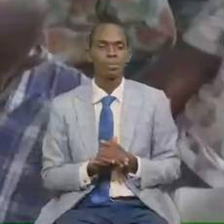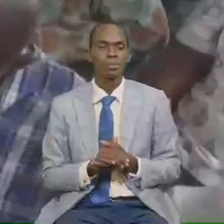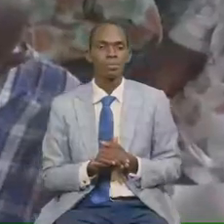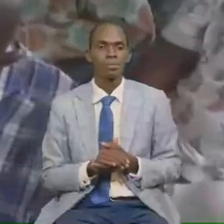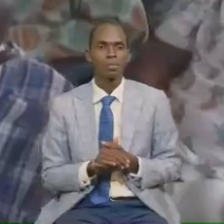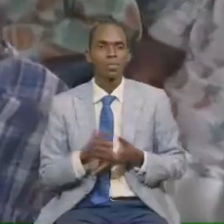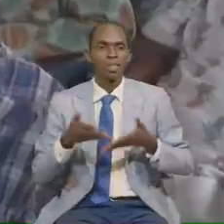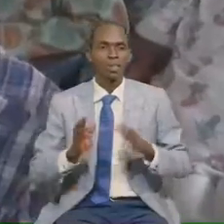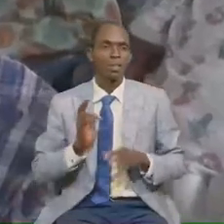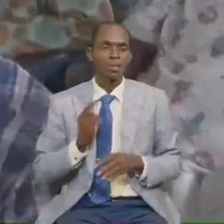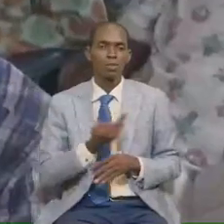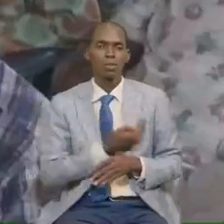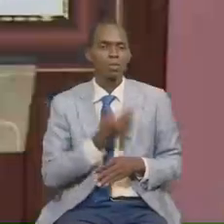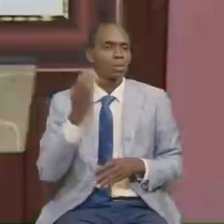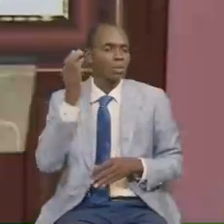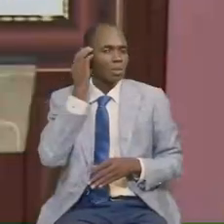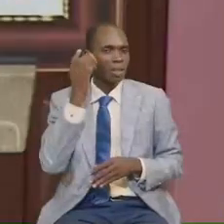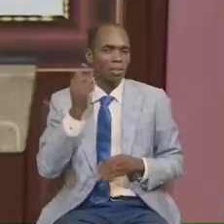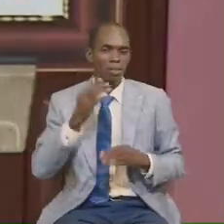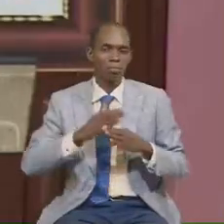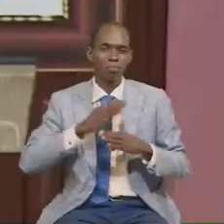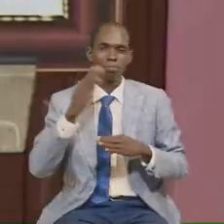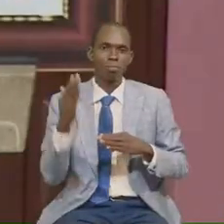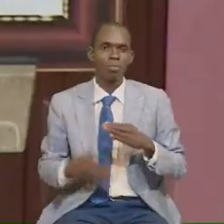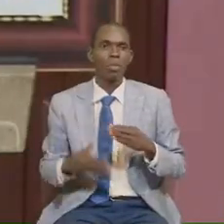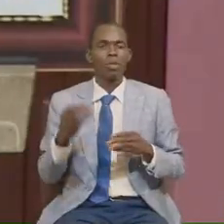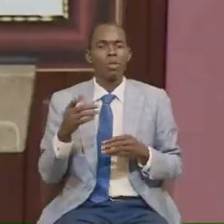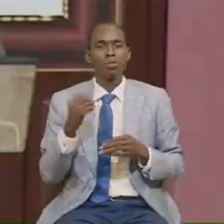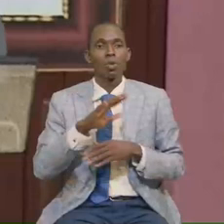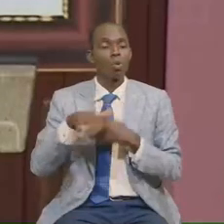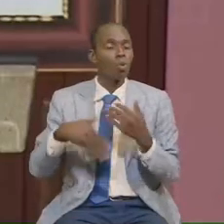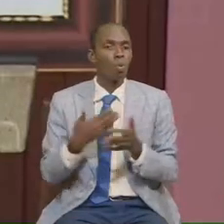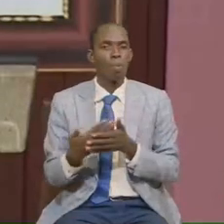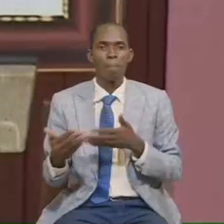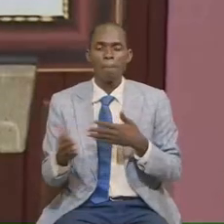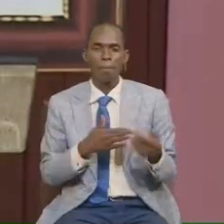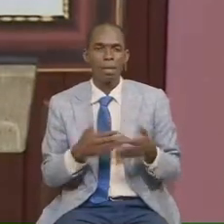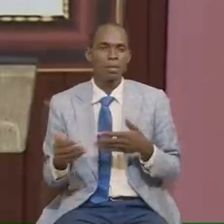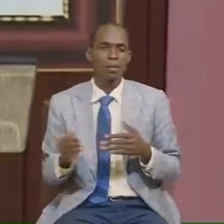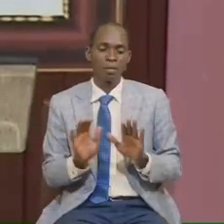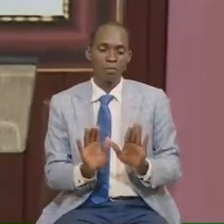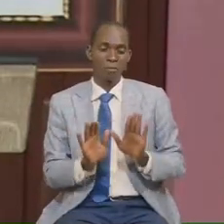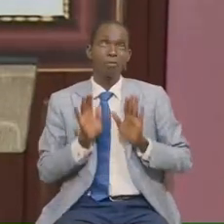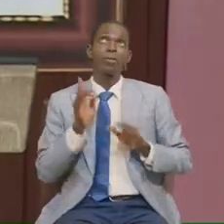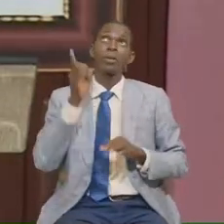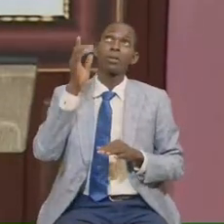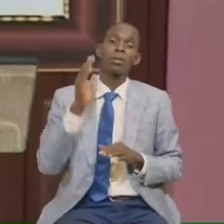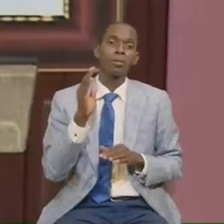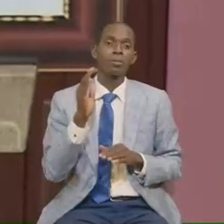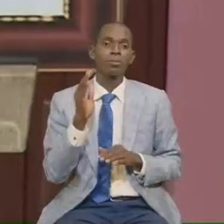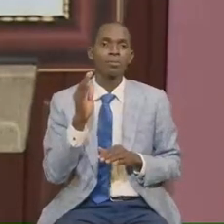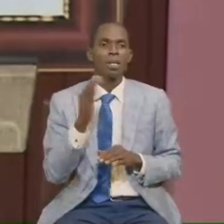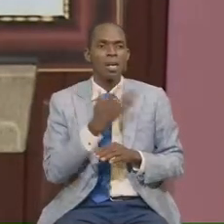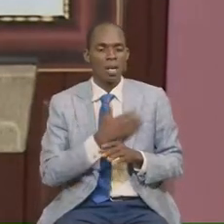verset 15. Écoutons la fin du discours. Crains Dieu et observe